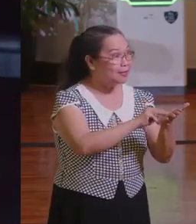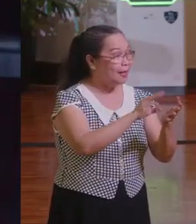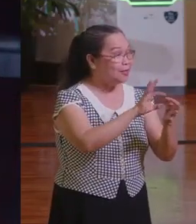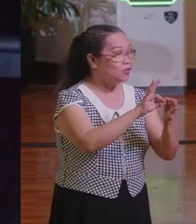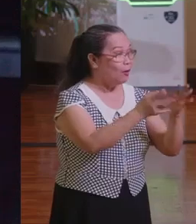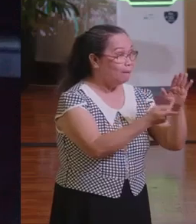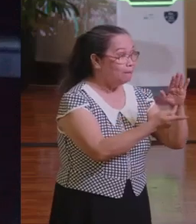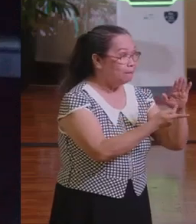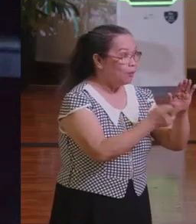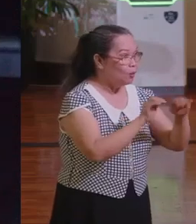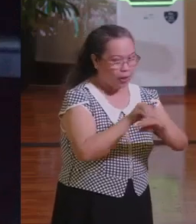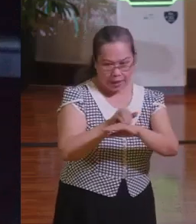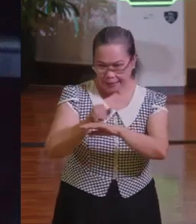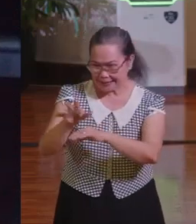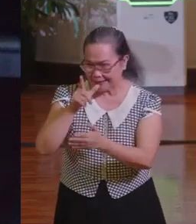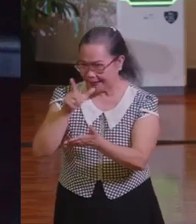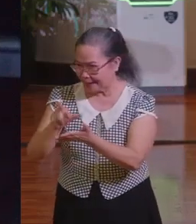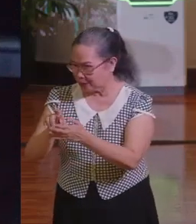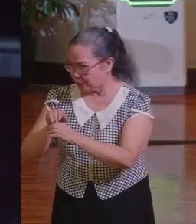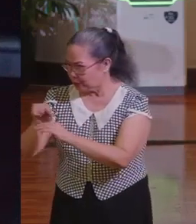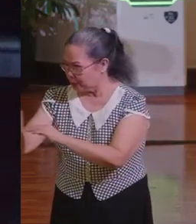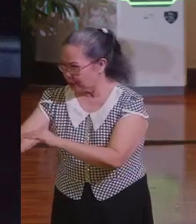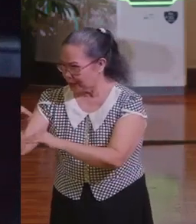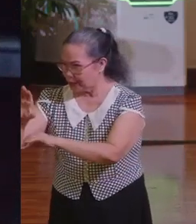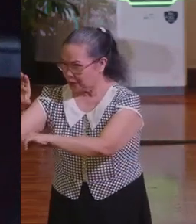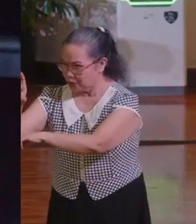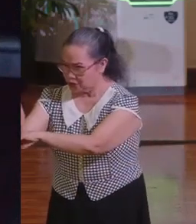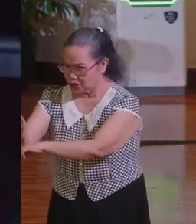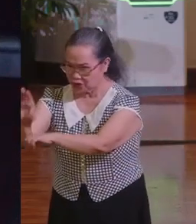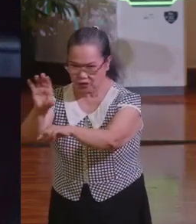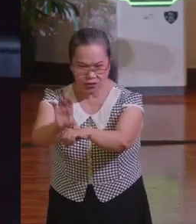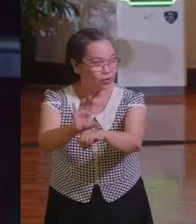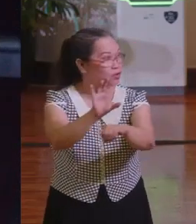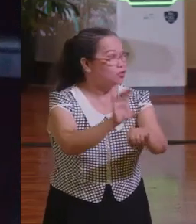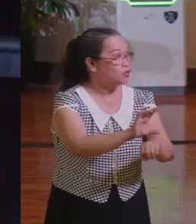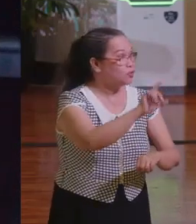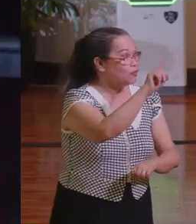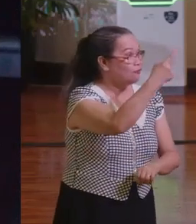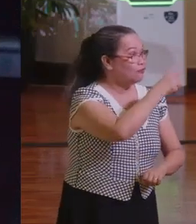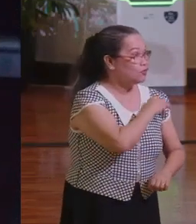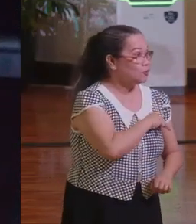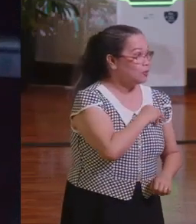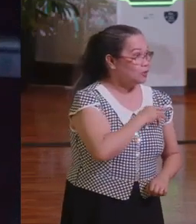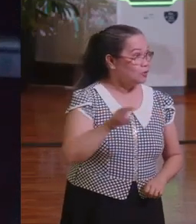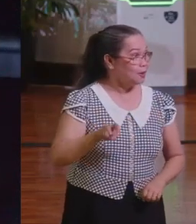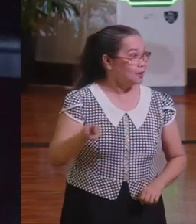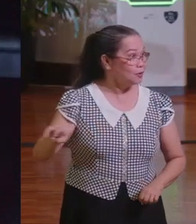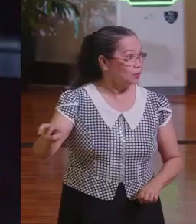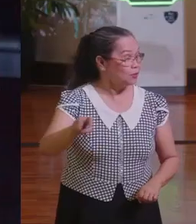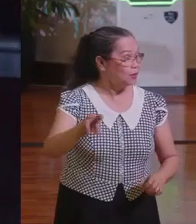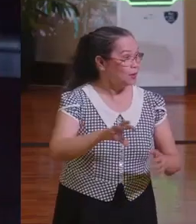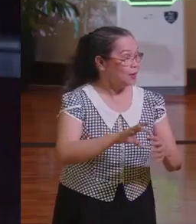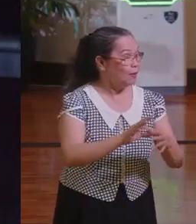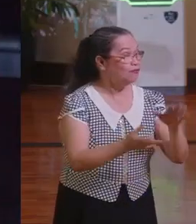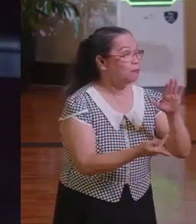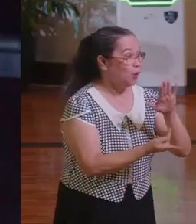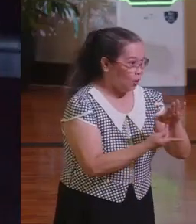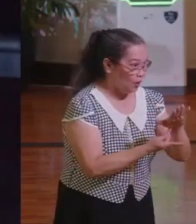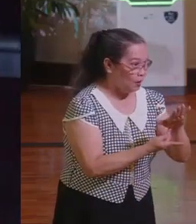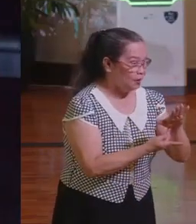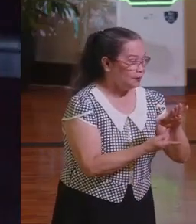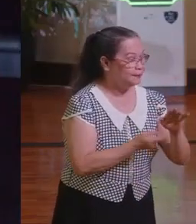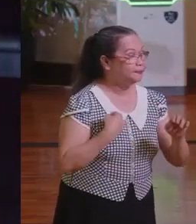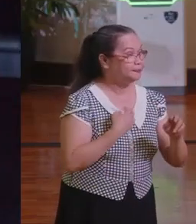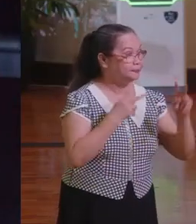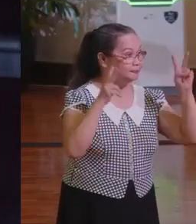sa mga churches sa Galatia na kanyang tinanim sa first missionary journey. Ang tema po ng ating